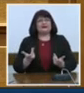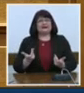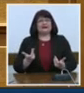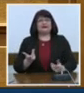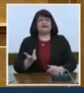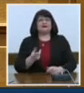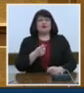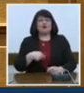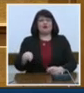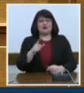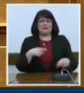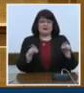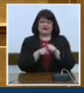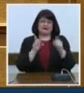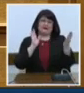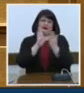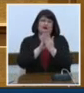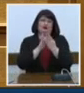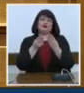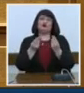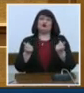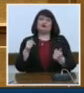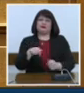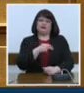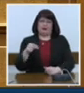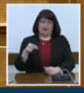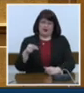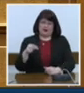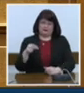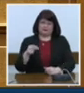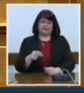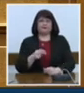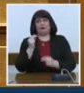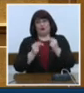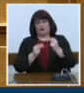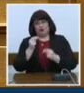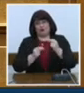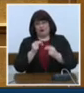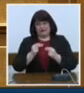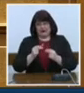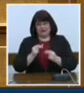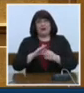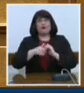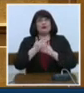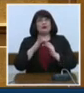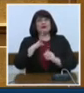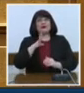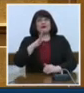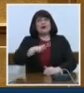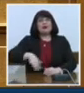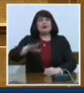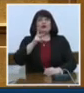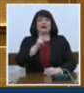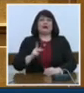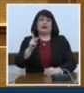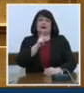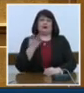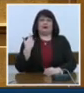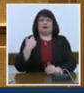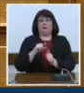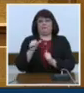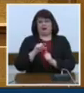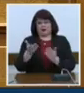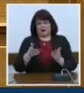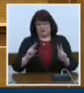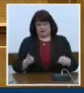γραμμή για την αντιμετώπιση της ουσίας του προβλήματος το οποίο απασχολεί την κοινή γνώμη τον τελευταίο μήνα.